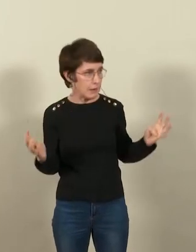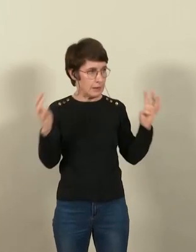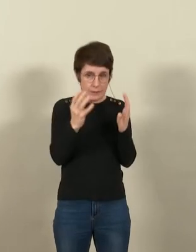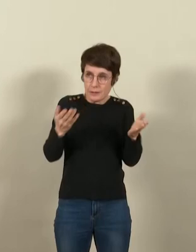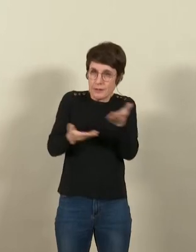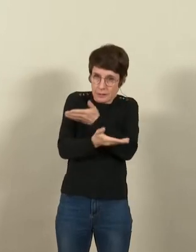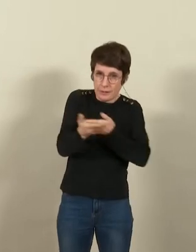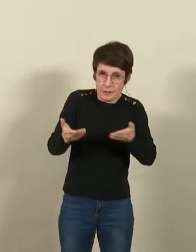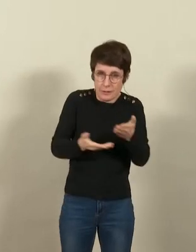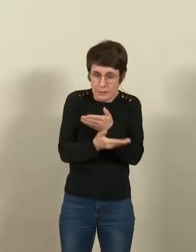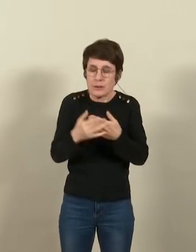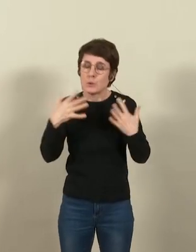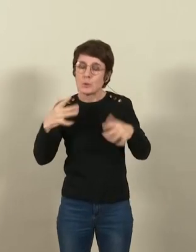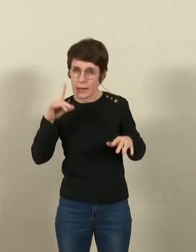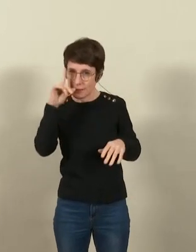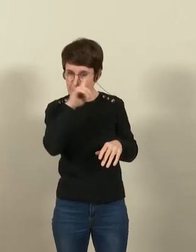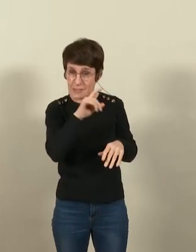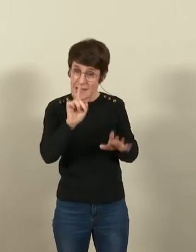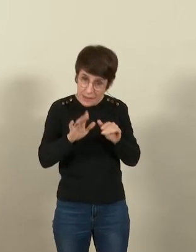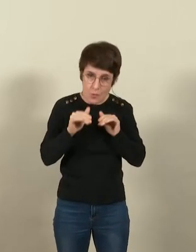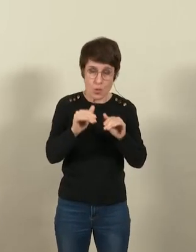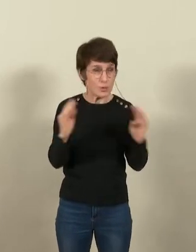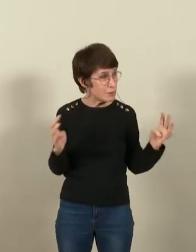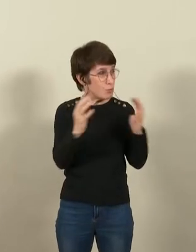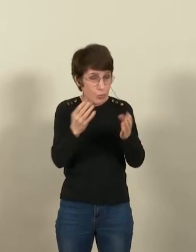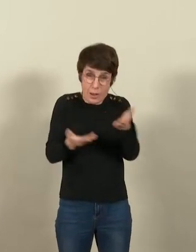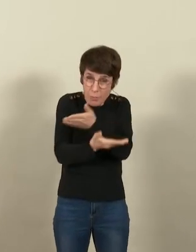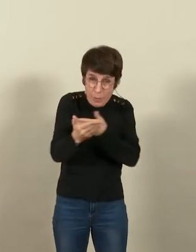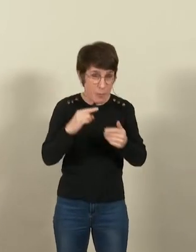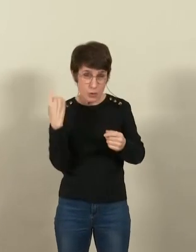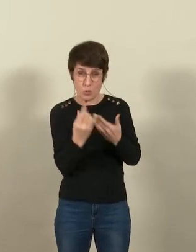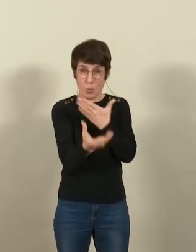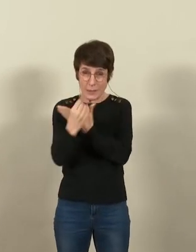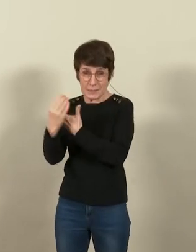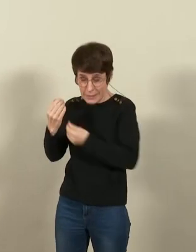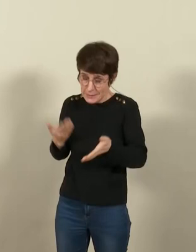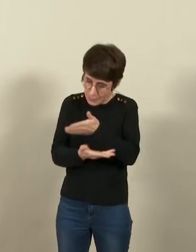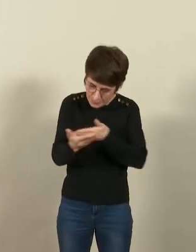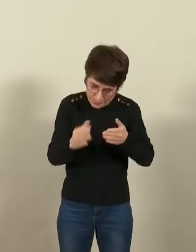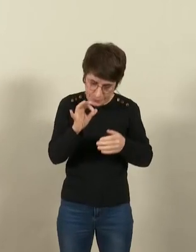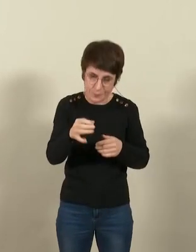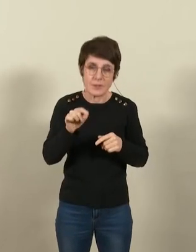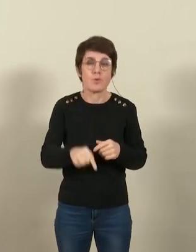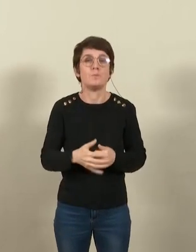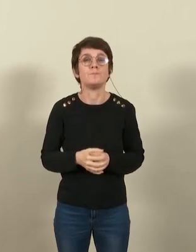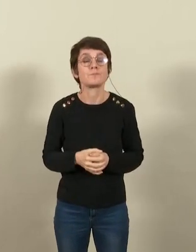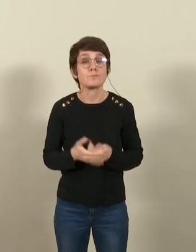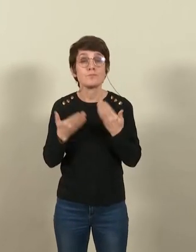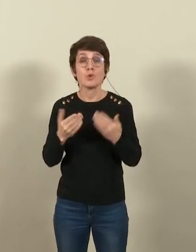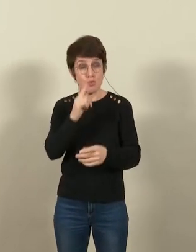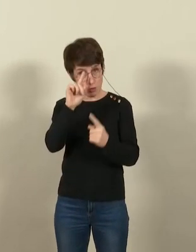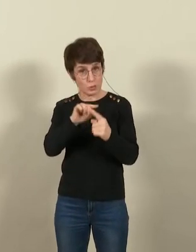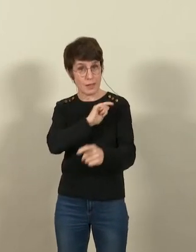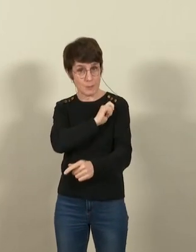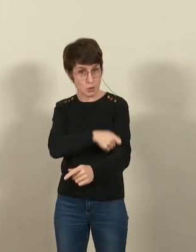faudrait continuer à pouvoir justement mettre tout le monde autour de la table et faire participer tout le monde revenir aussi sur le fait que oui on parle aujourd'hui du sport mais il y a quelques